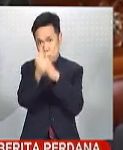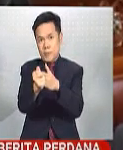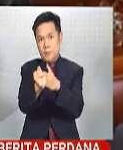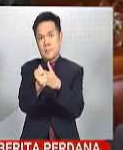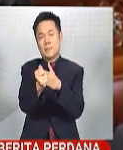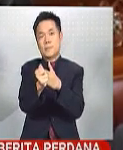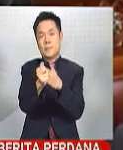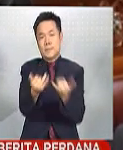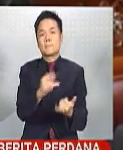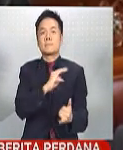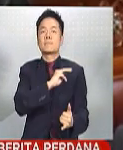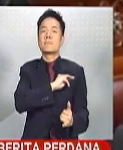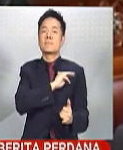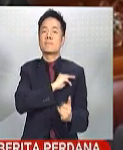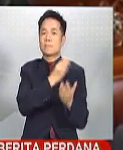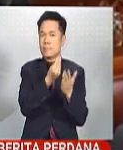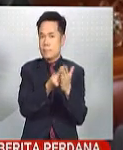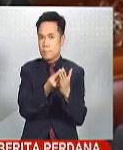Kewangan.